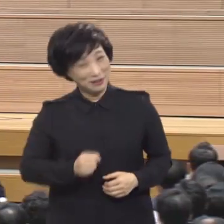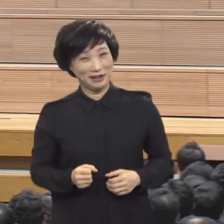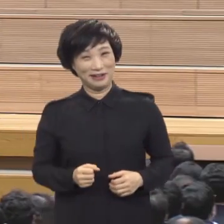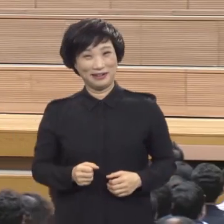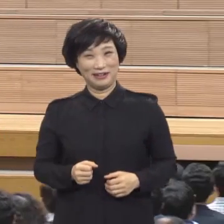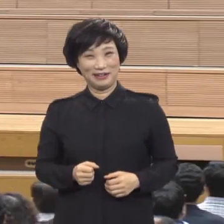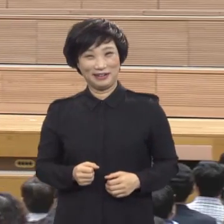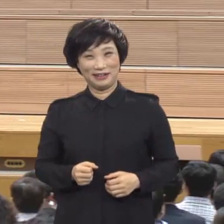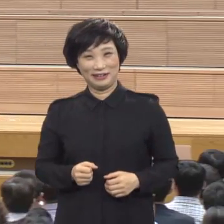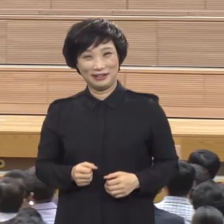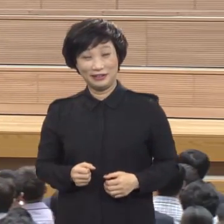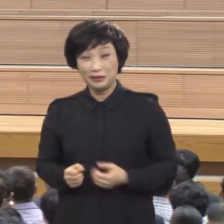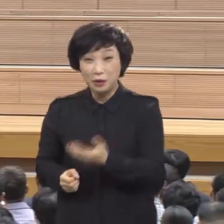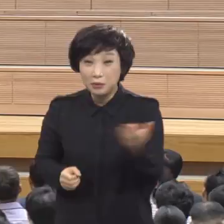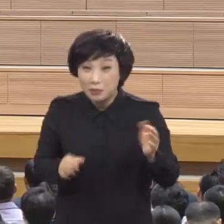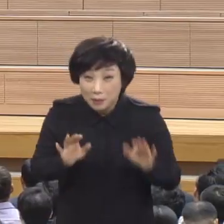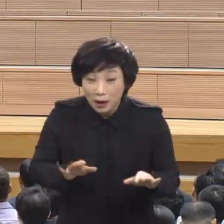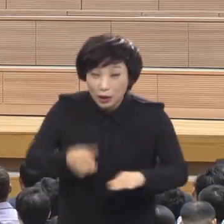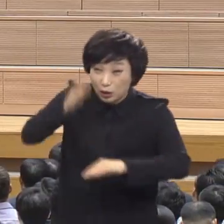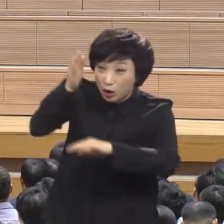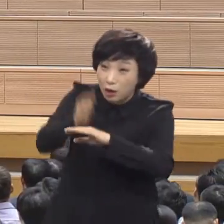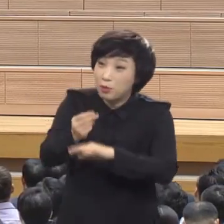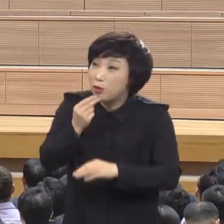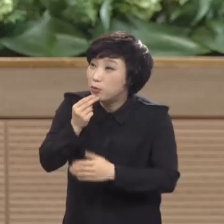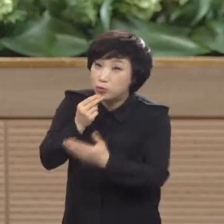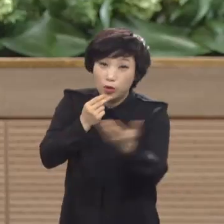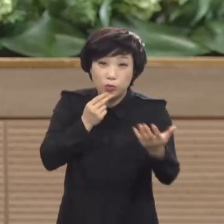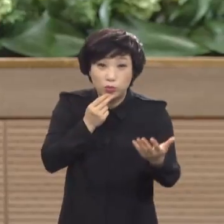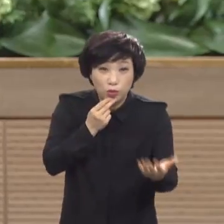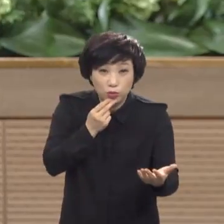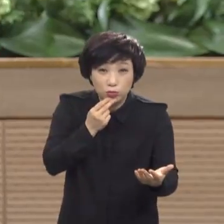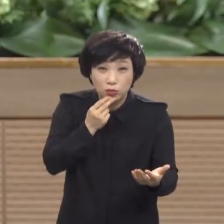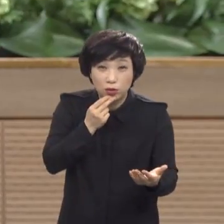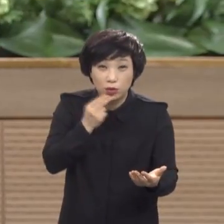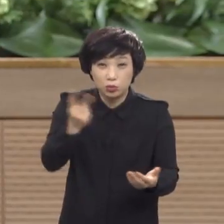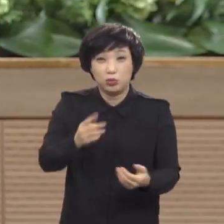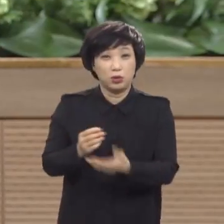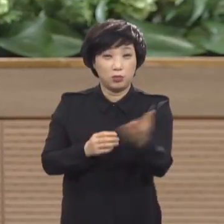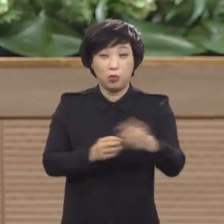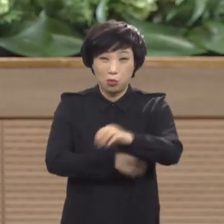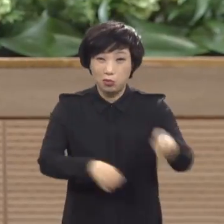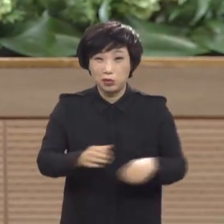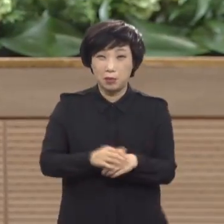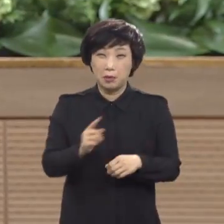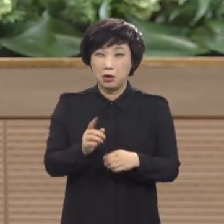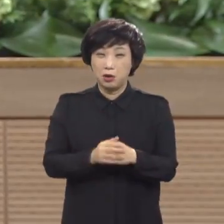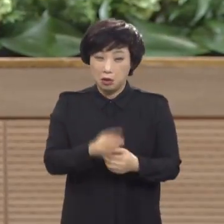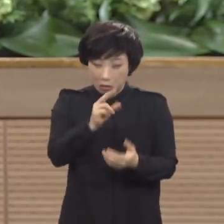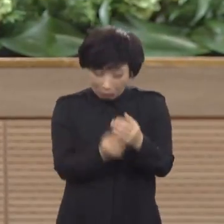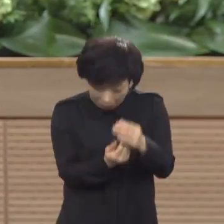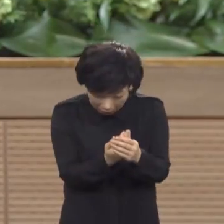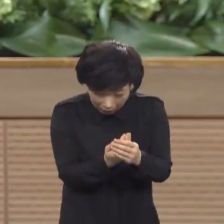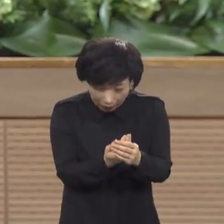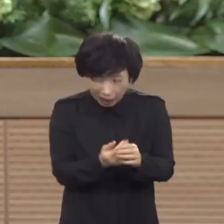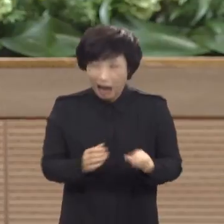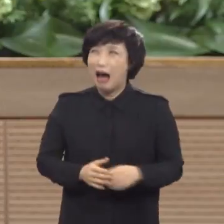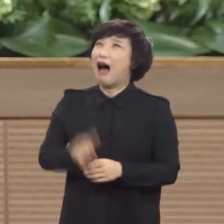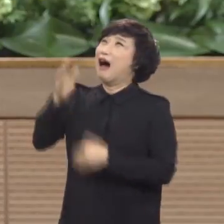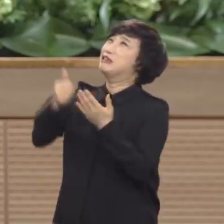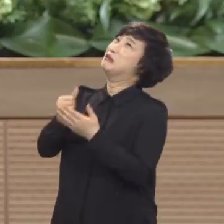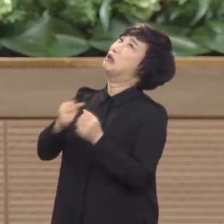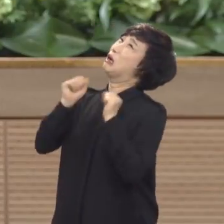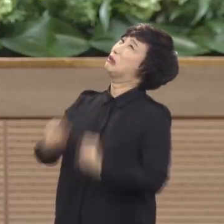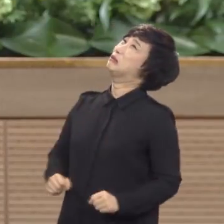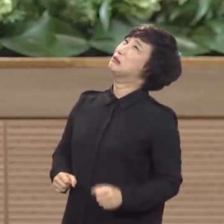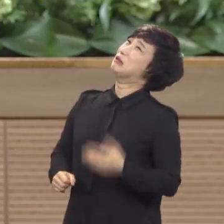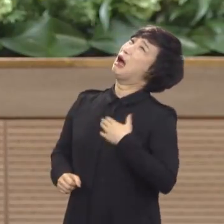말이야. 그런데 그런 감사가 없으면, 그리고 뭐라고 하느냐, 조금만 문제가 생기면 하나님이